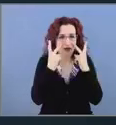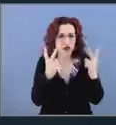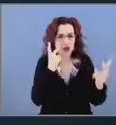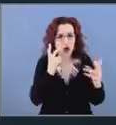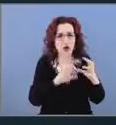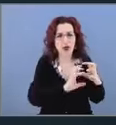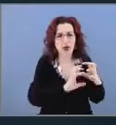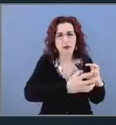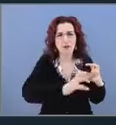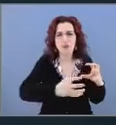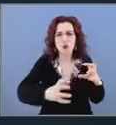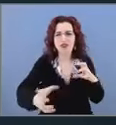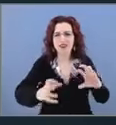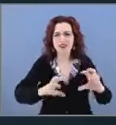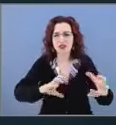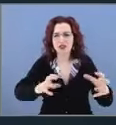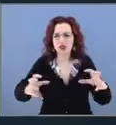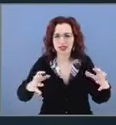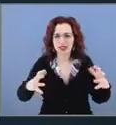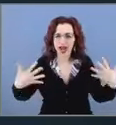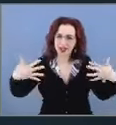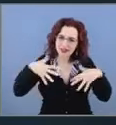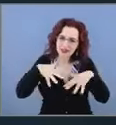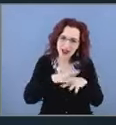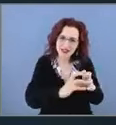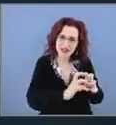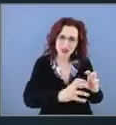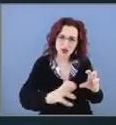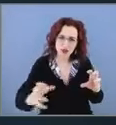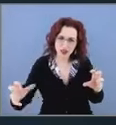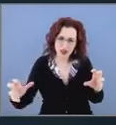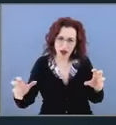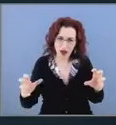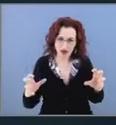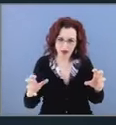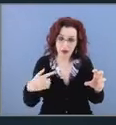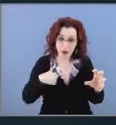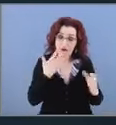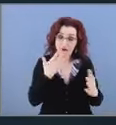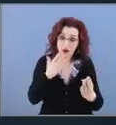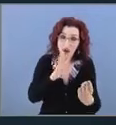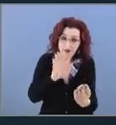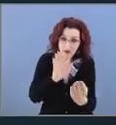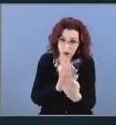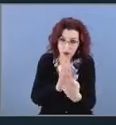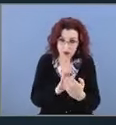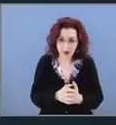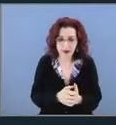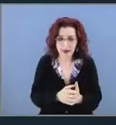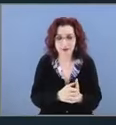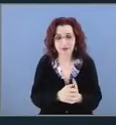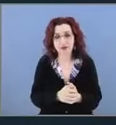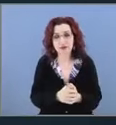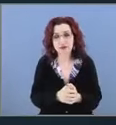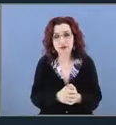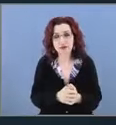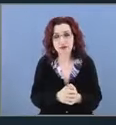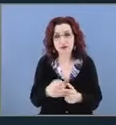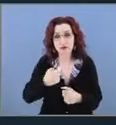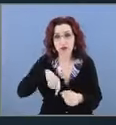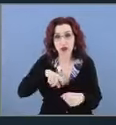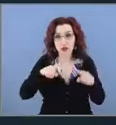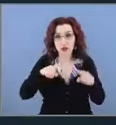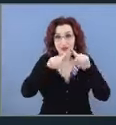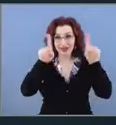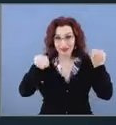affrontare. E quindi noi vogliamo, cioè in queste schede che noi abbiamo raccolto con i colleghi,